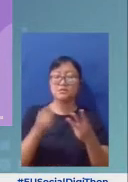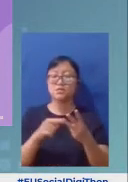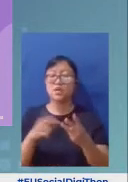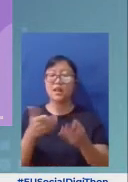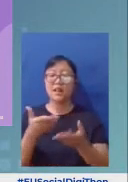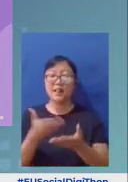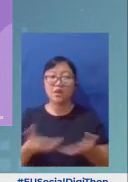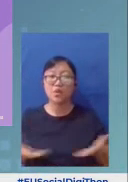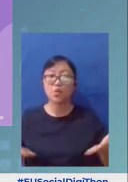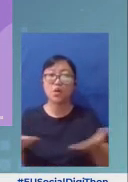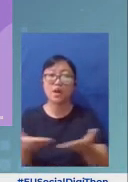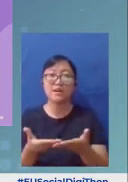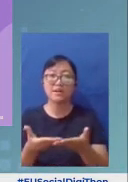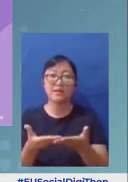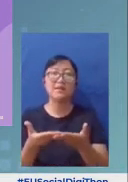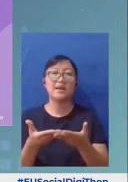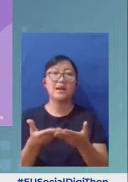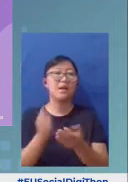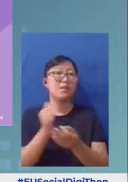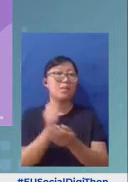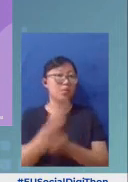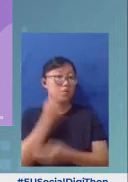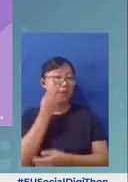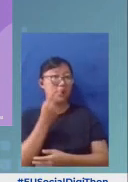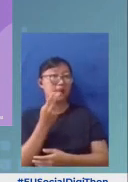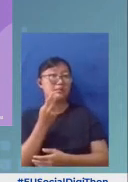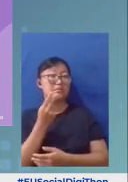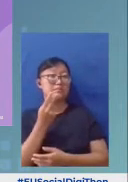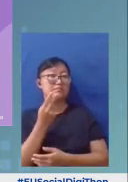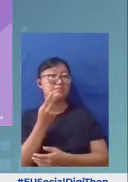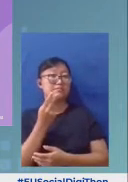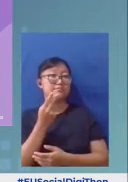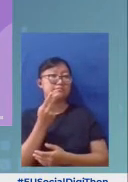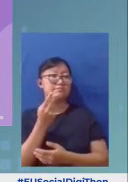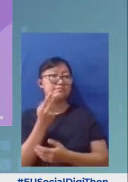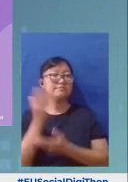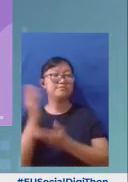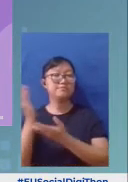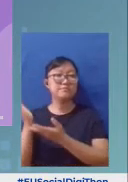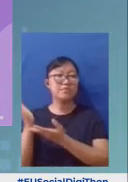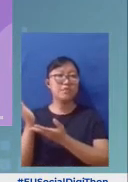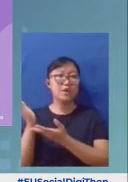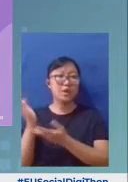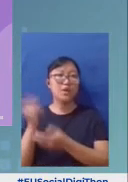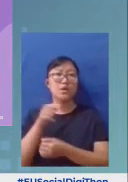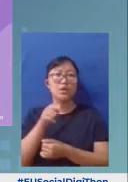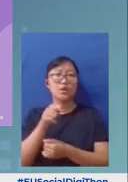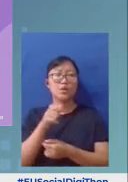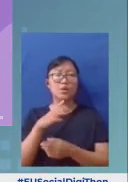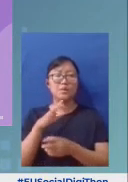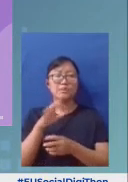tuh lingkaran-lingkaran itu yang paling besar adalah lingkaran untuk penyintas, ya kan? Artinya